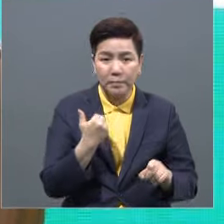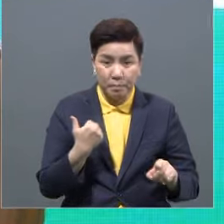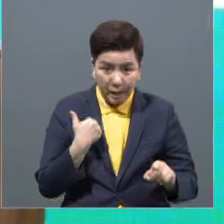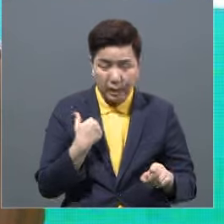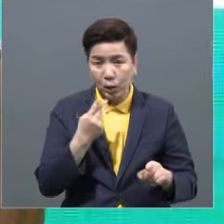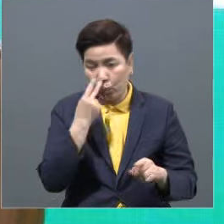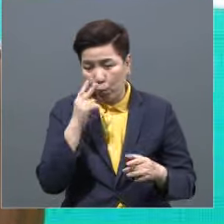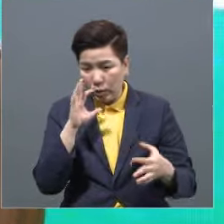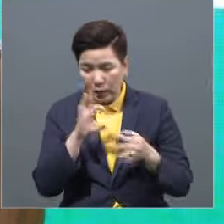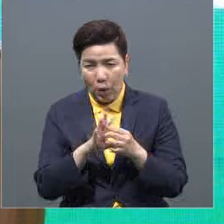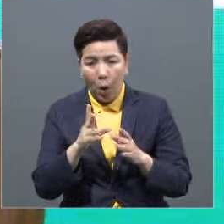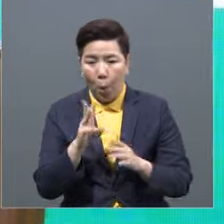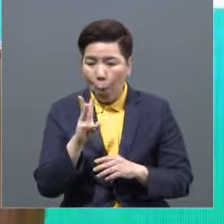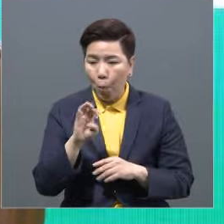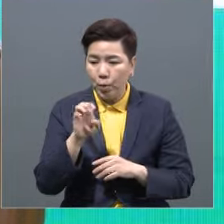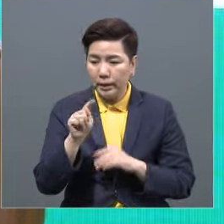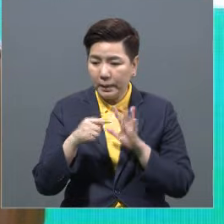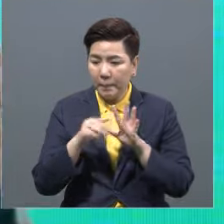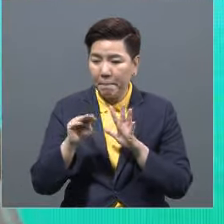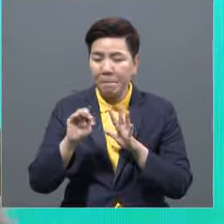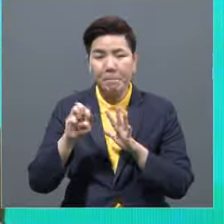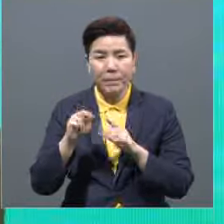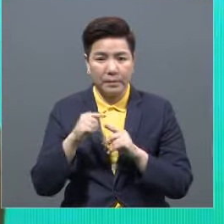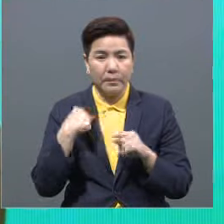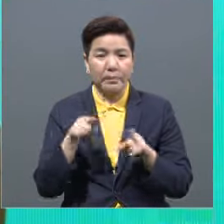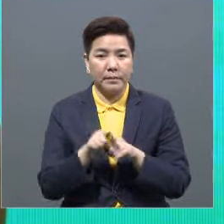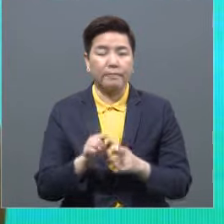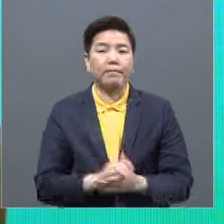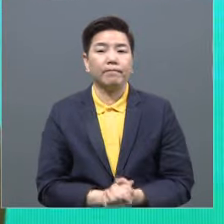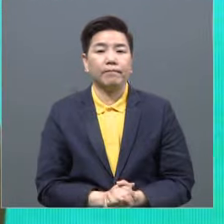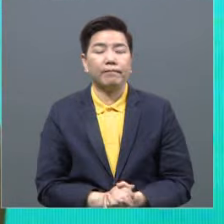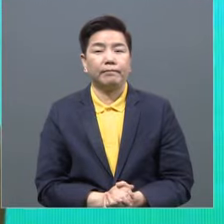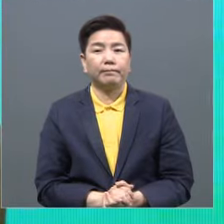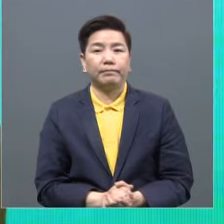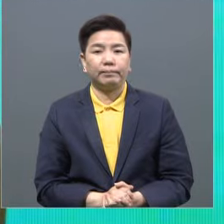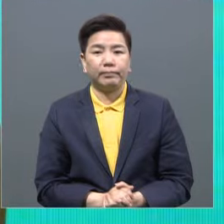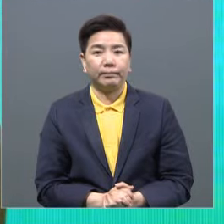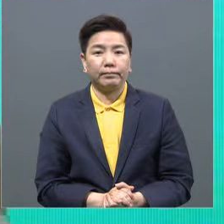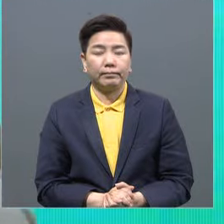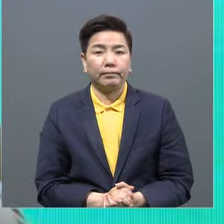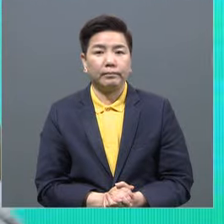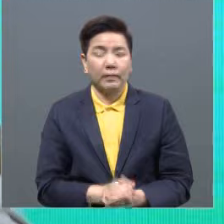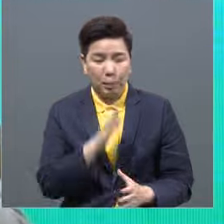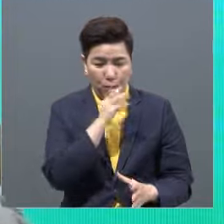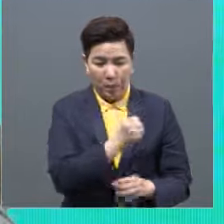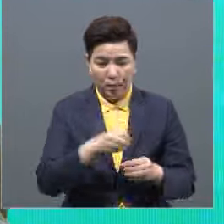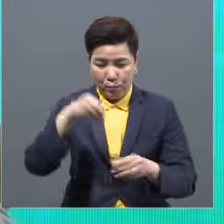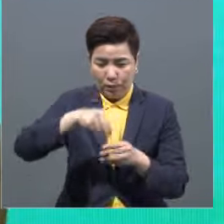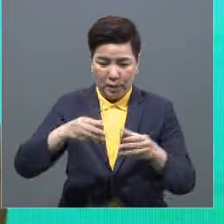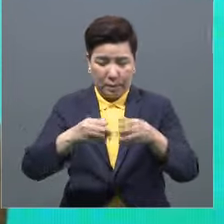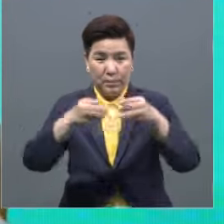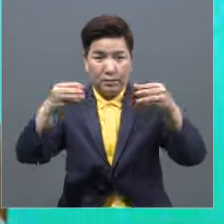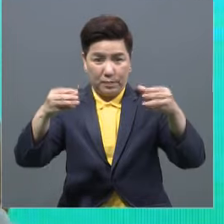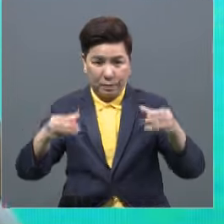ราตรวจทั้งในเรื่องของตัววิตามินแร่ธาตุทุกตัว ก่อนที่จะบรรจุถุงจำหน่ายก็ต้องมีการกระบวนการในการ